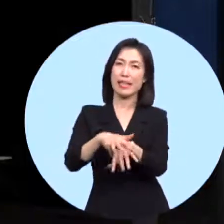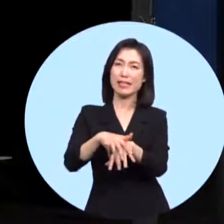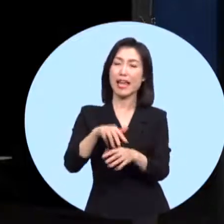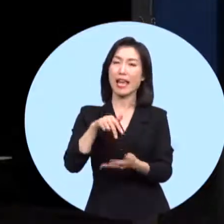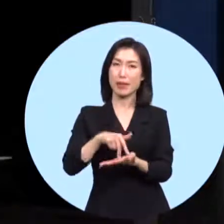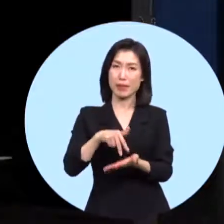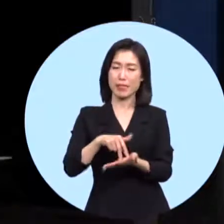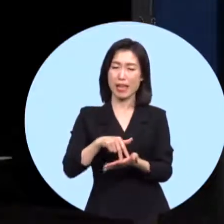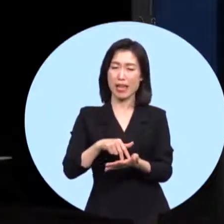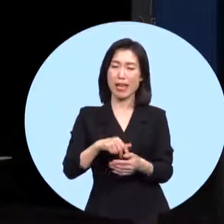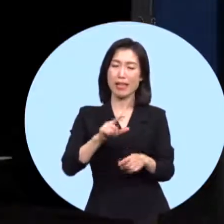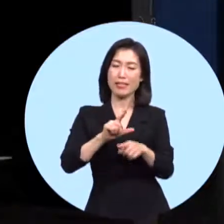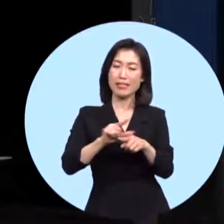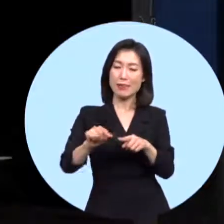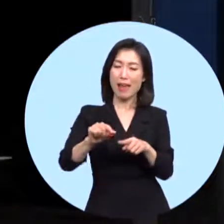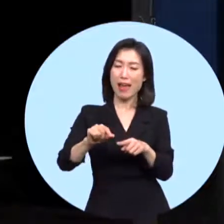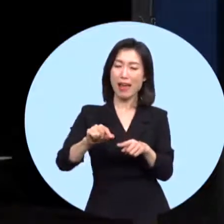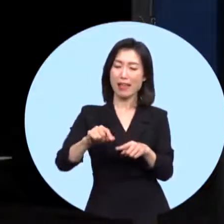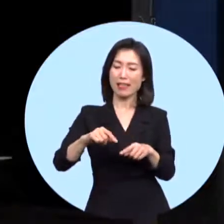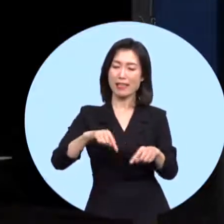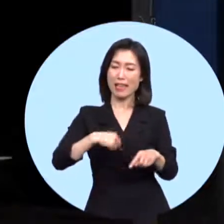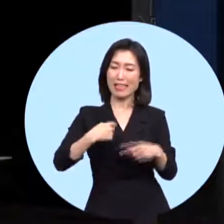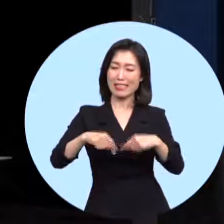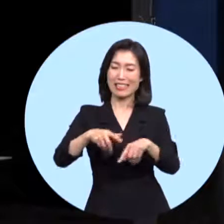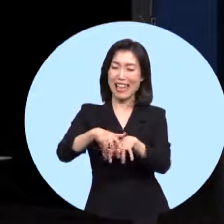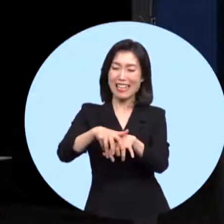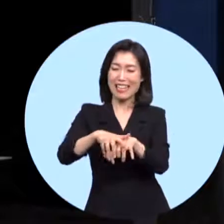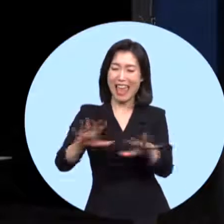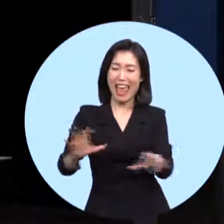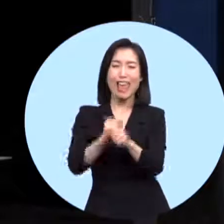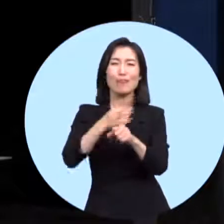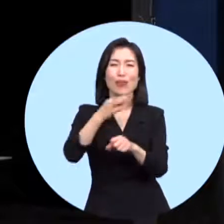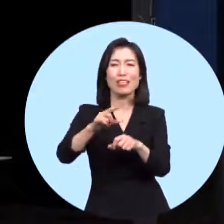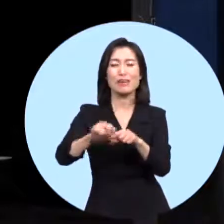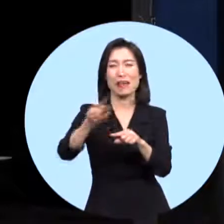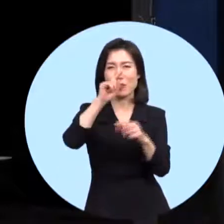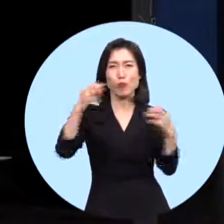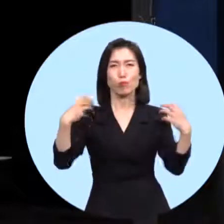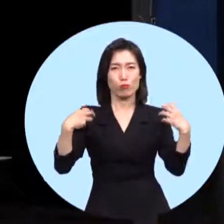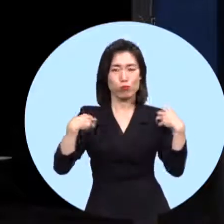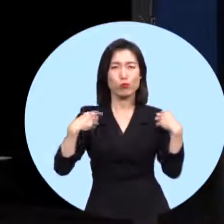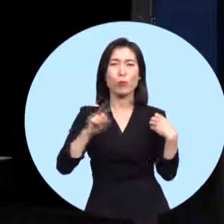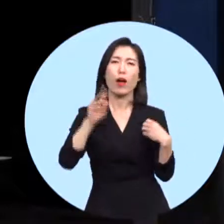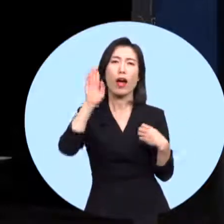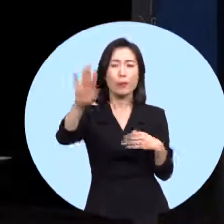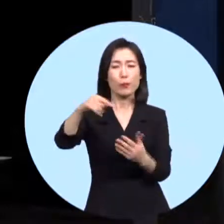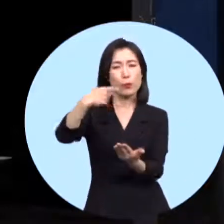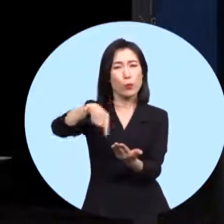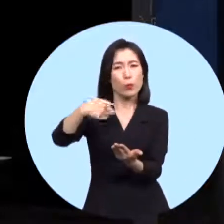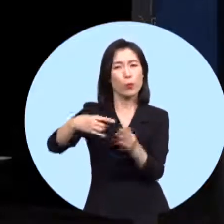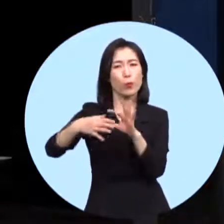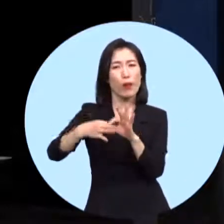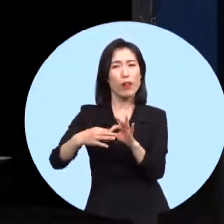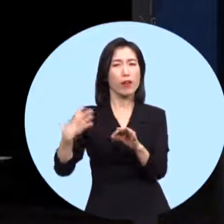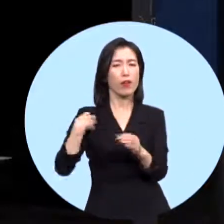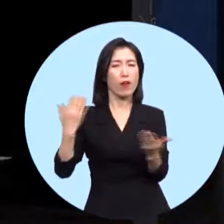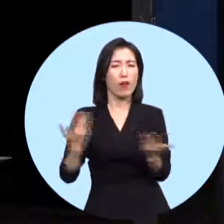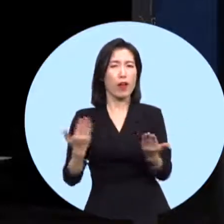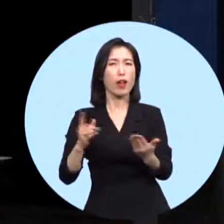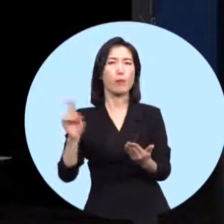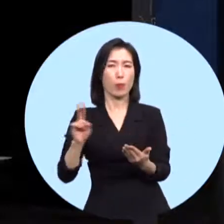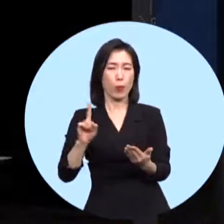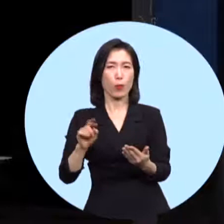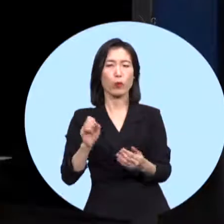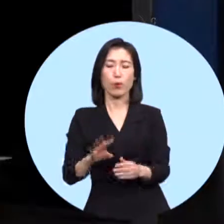지방자치단체로 통칭하고 있는 지방정부에서 교육과 관련된 역할을 어떻게 하고 있는지,